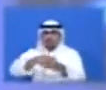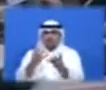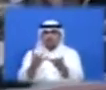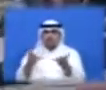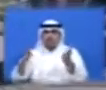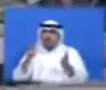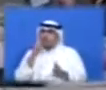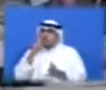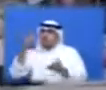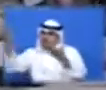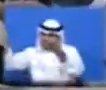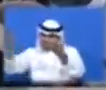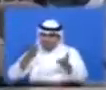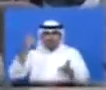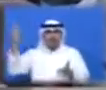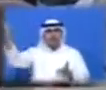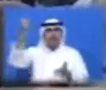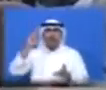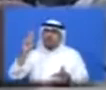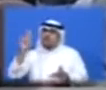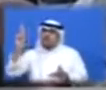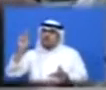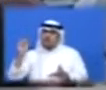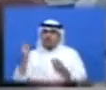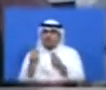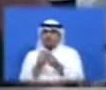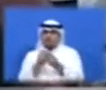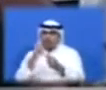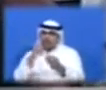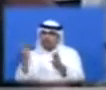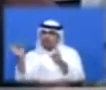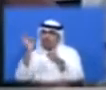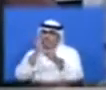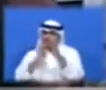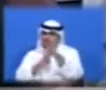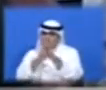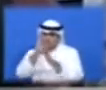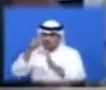يدعو برلماني العالم لدعم جهود الأمم المتحدة وتحقيق الأهداف الإنمائية للألفية.